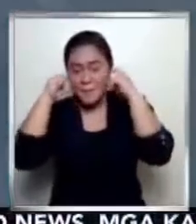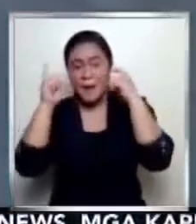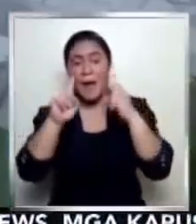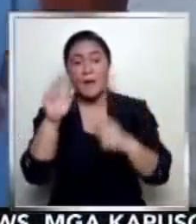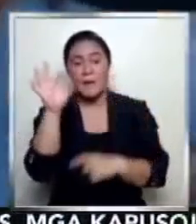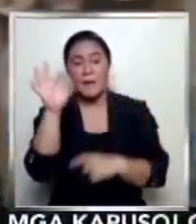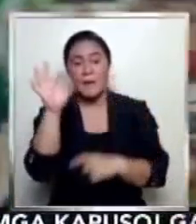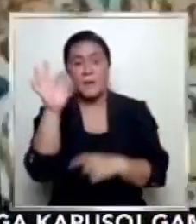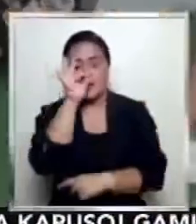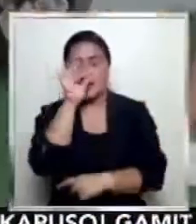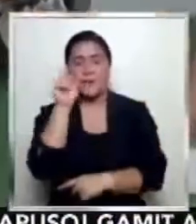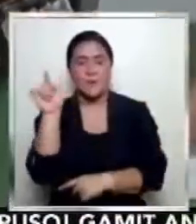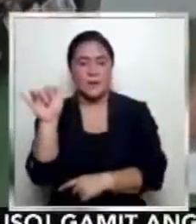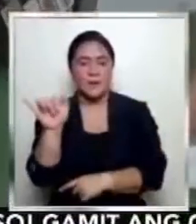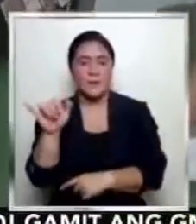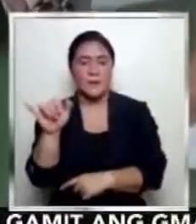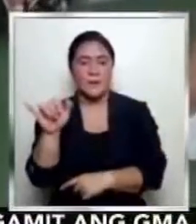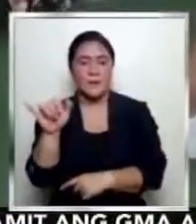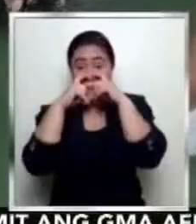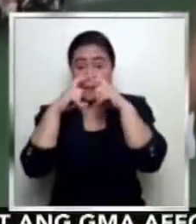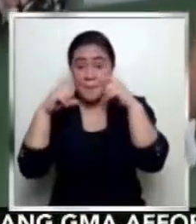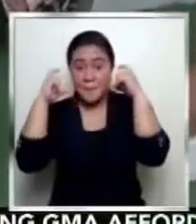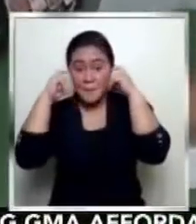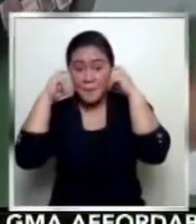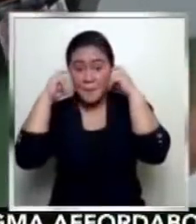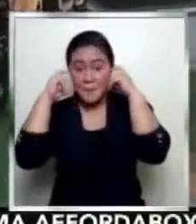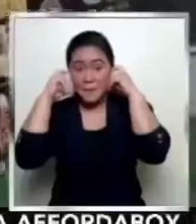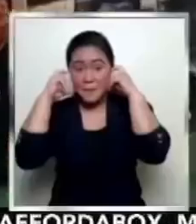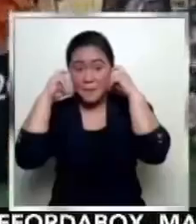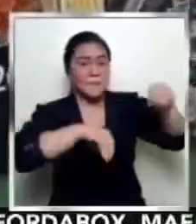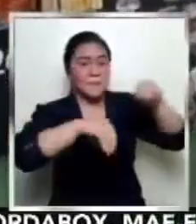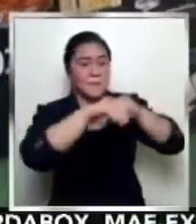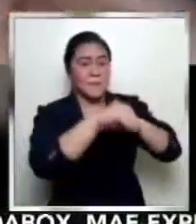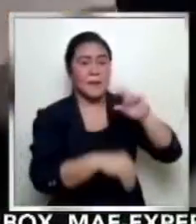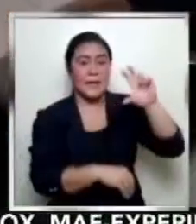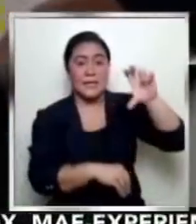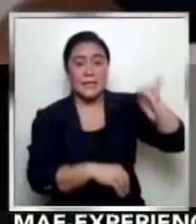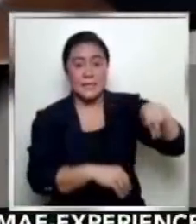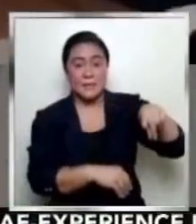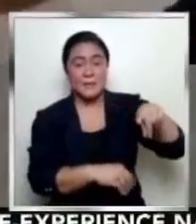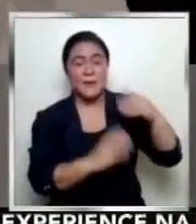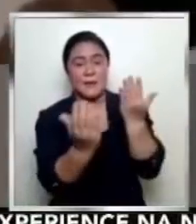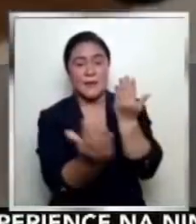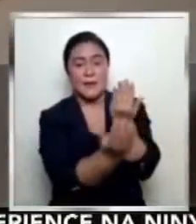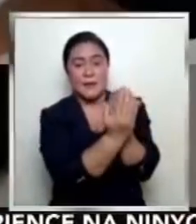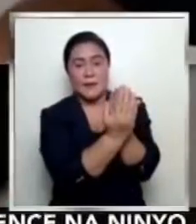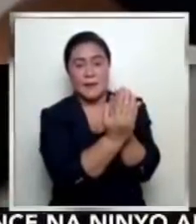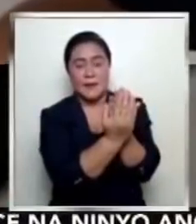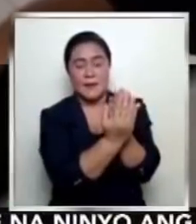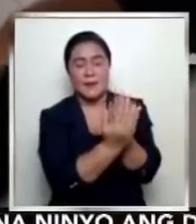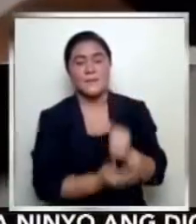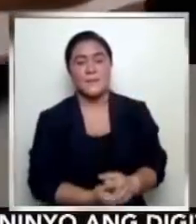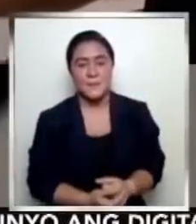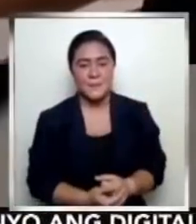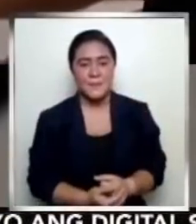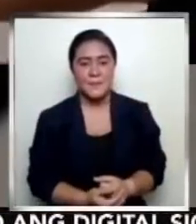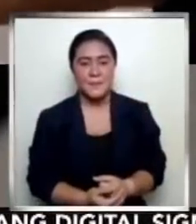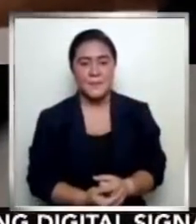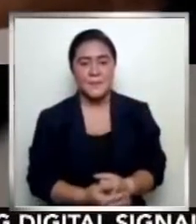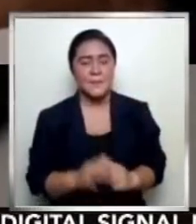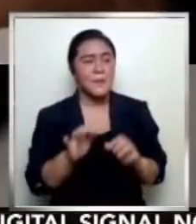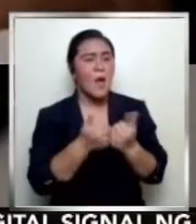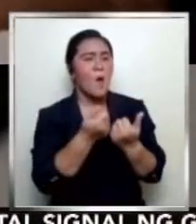Ang face mask na i-trade sa isang cellphone case. At nagulat kami sa kanilang sinabi. How much is this?